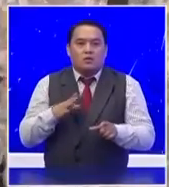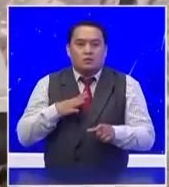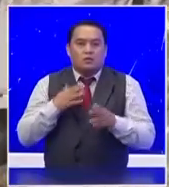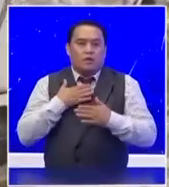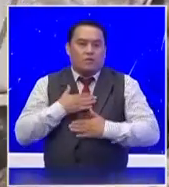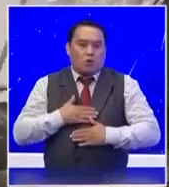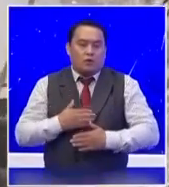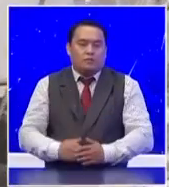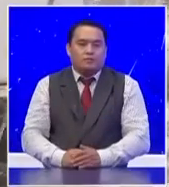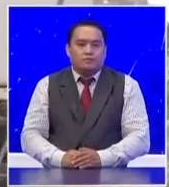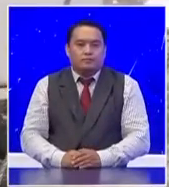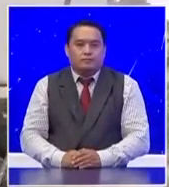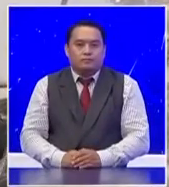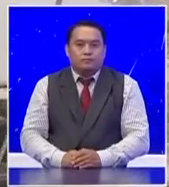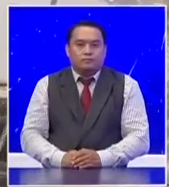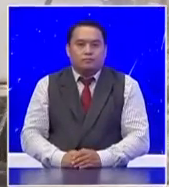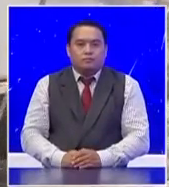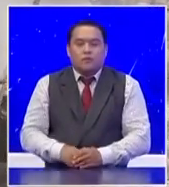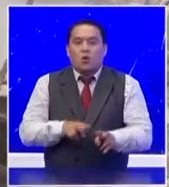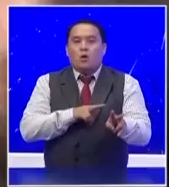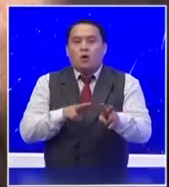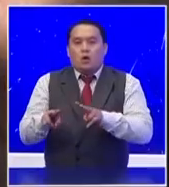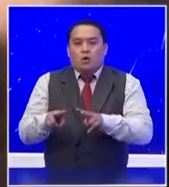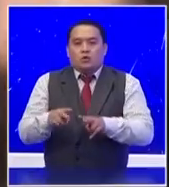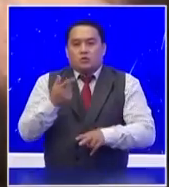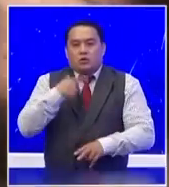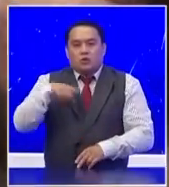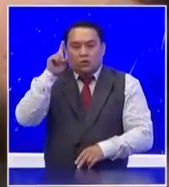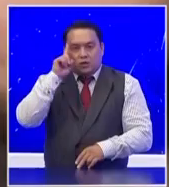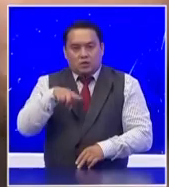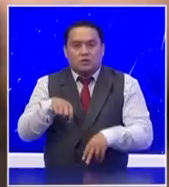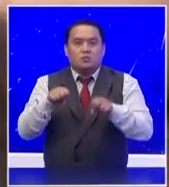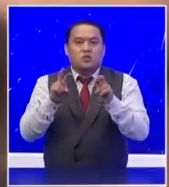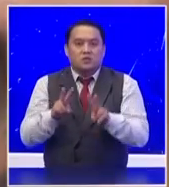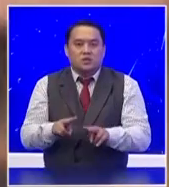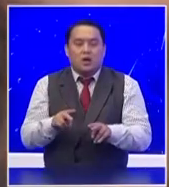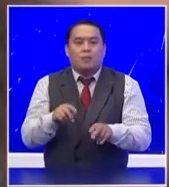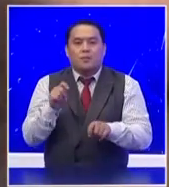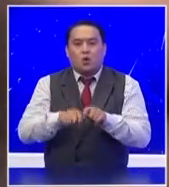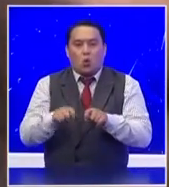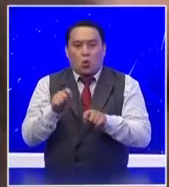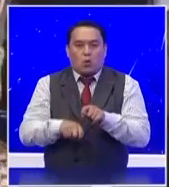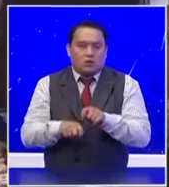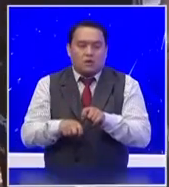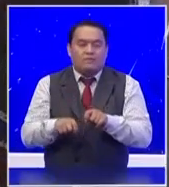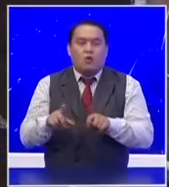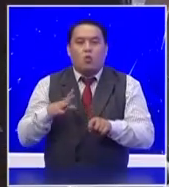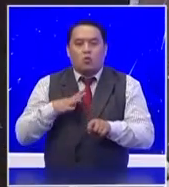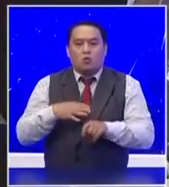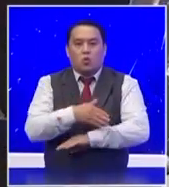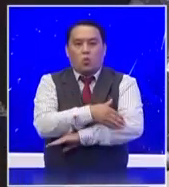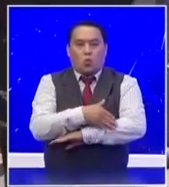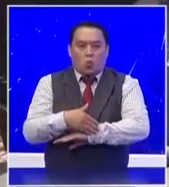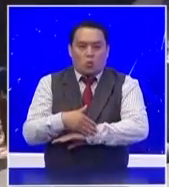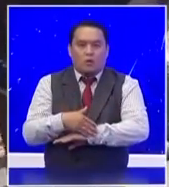довольны. Несмотря на хвалебные отзывы, мониторинговая группа свое дело знает. Эксперты взяли образцы керна, то есть проб, с улицы Аблайхана,